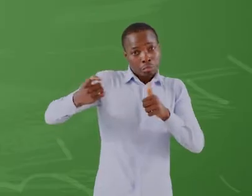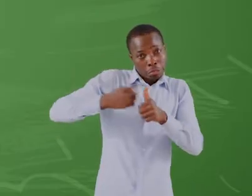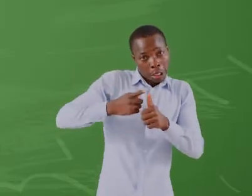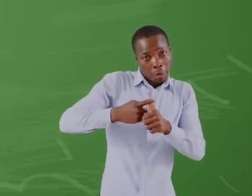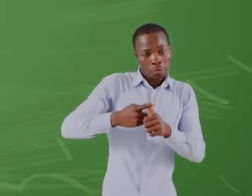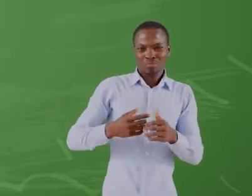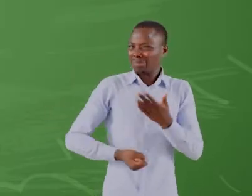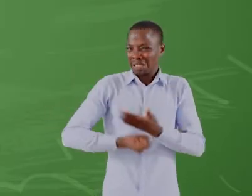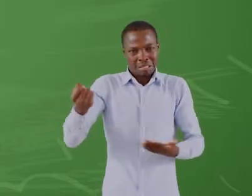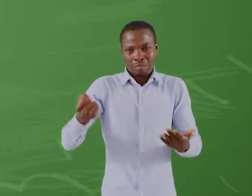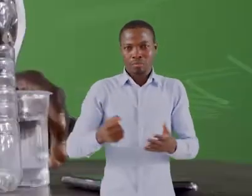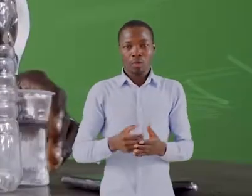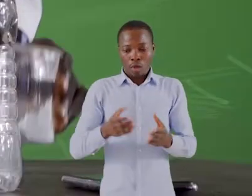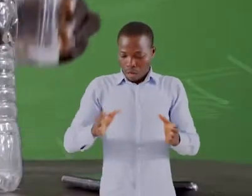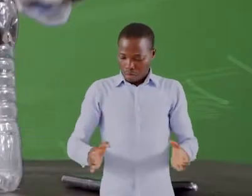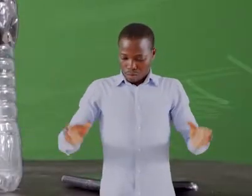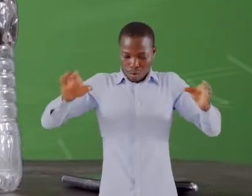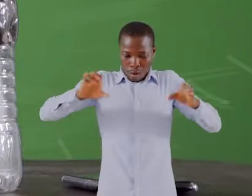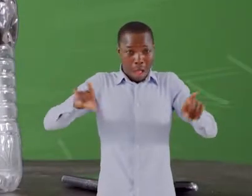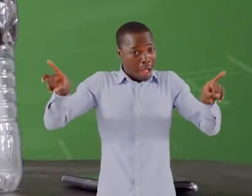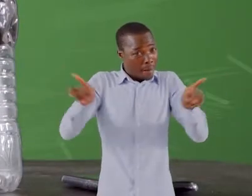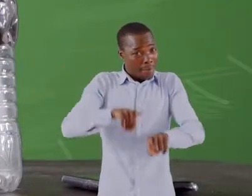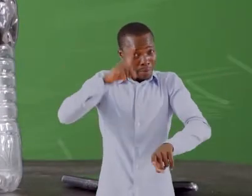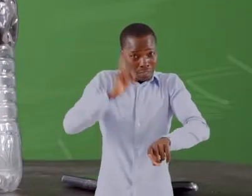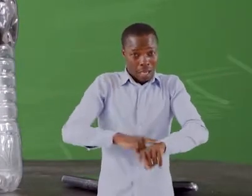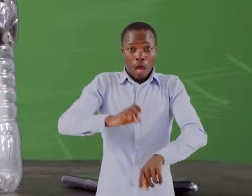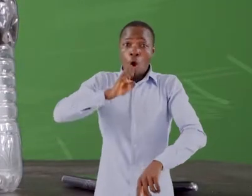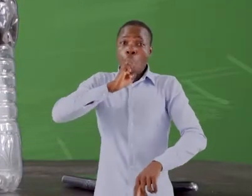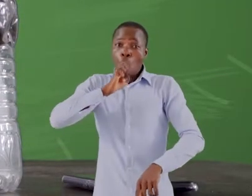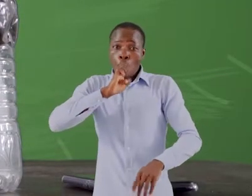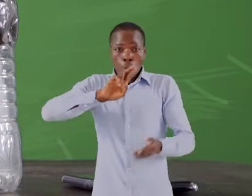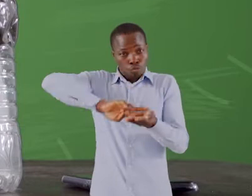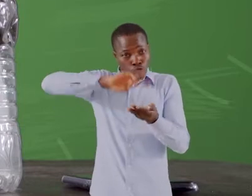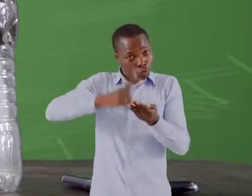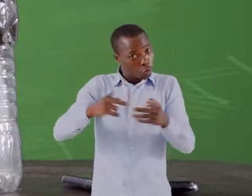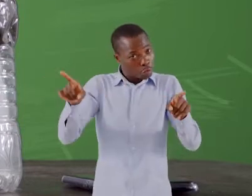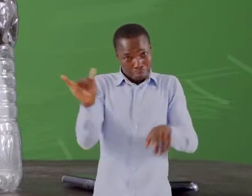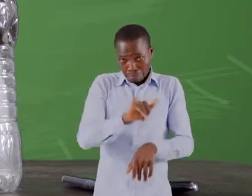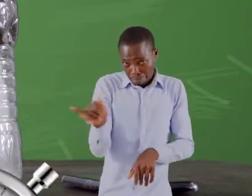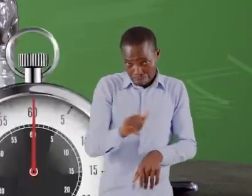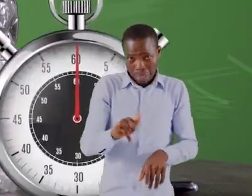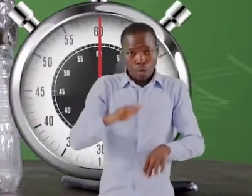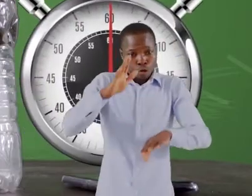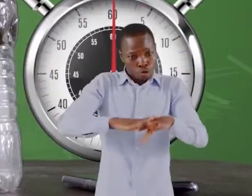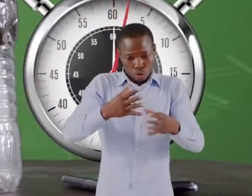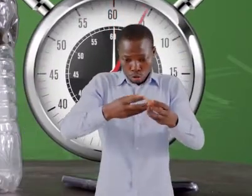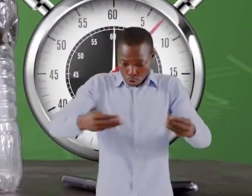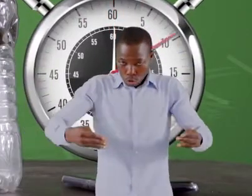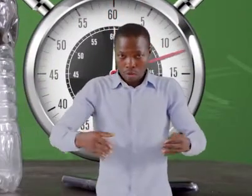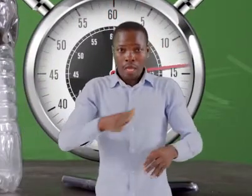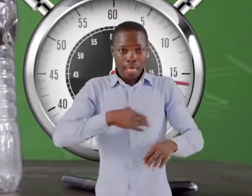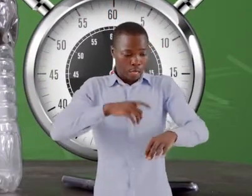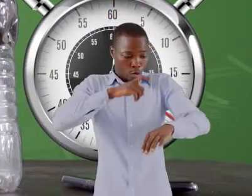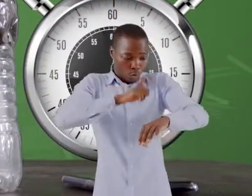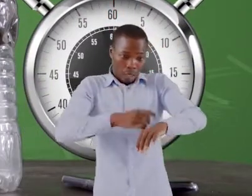Simplement, on verse d'un seul trait le même volume d'eau sur chaque échantillon de sol, puis on chronomètre